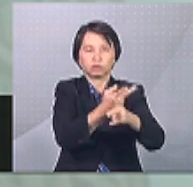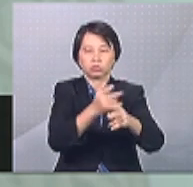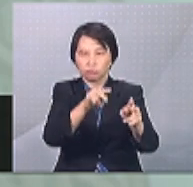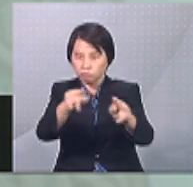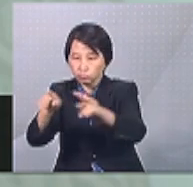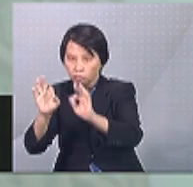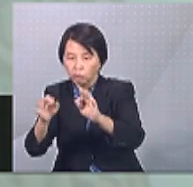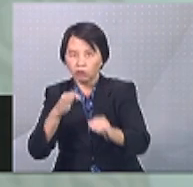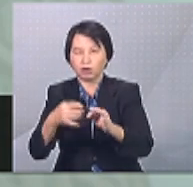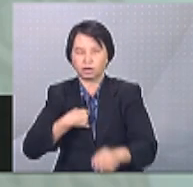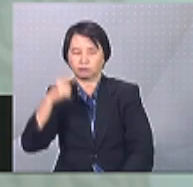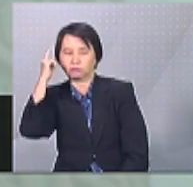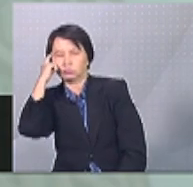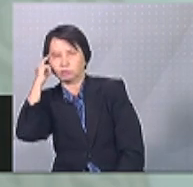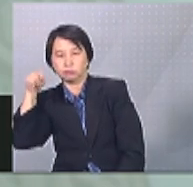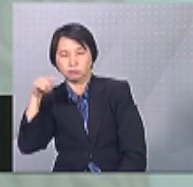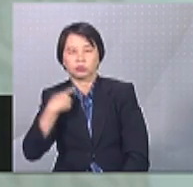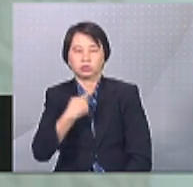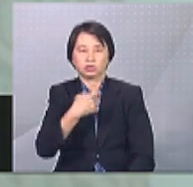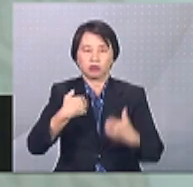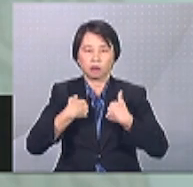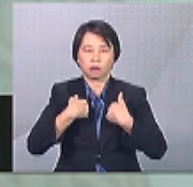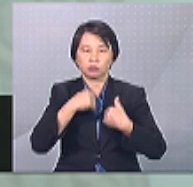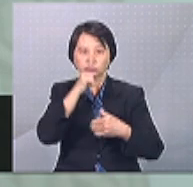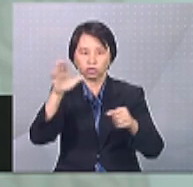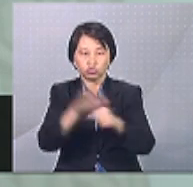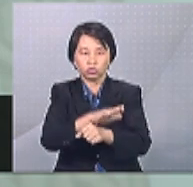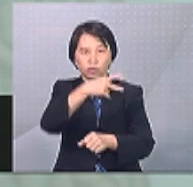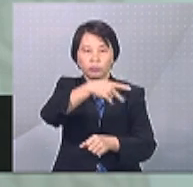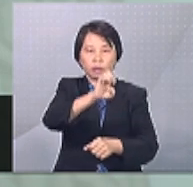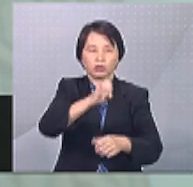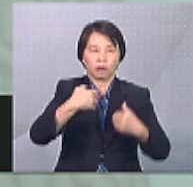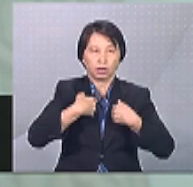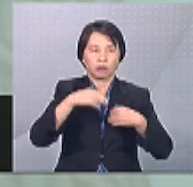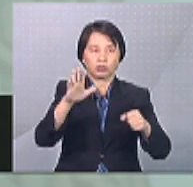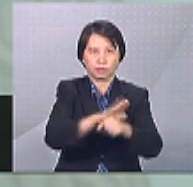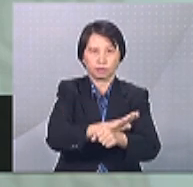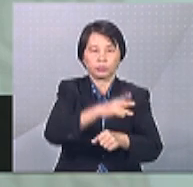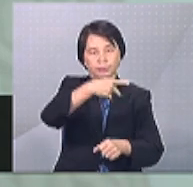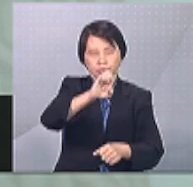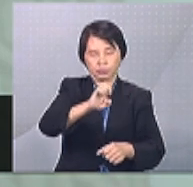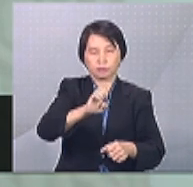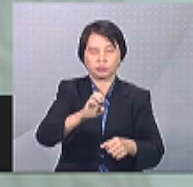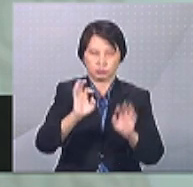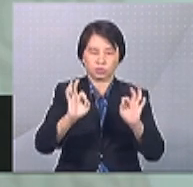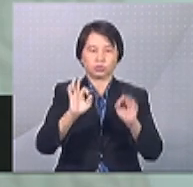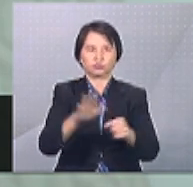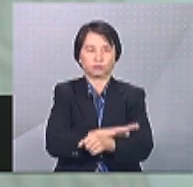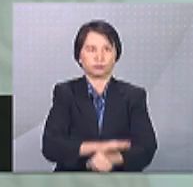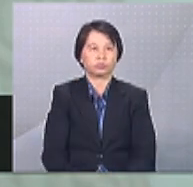there's a perception that we are short of PPE, we do have enough of the PPE so far.